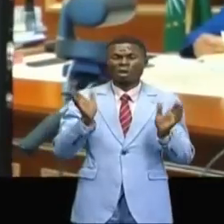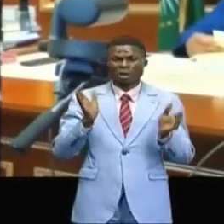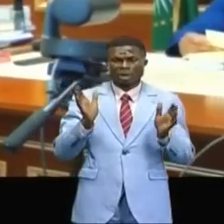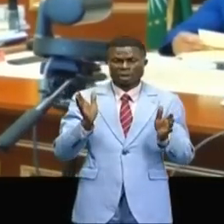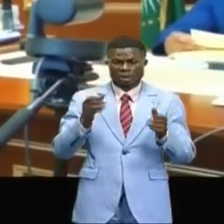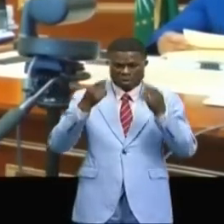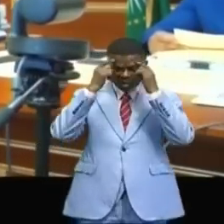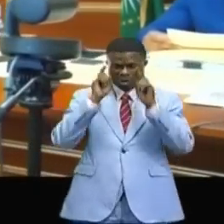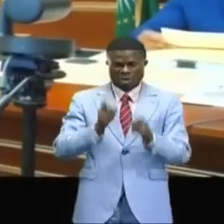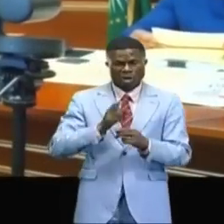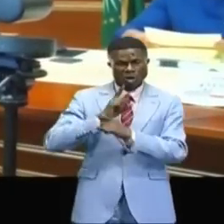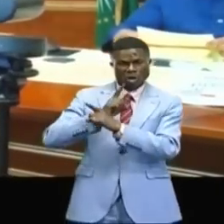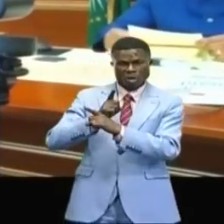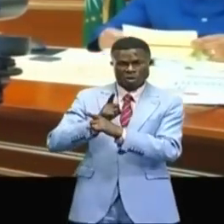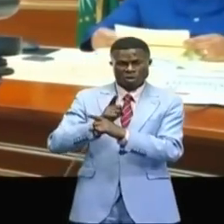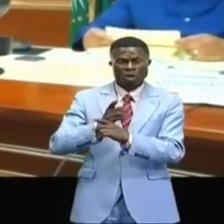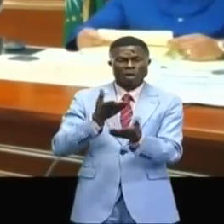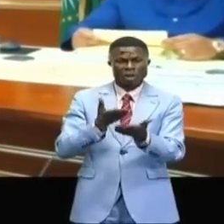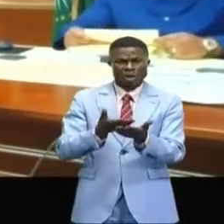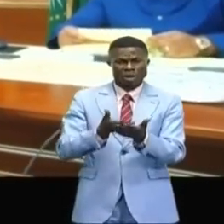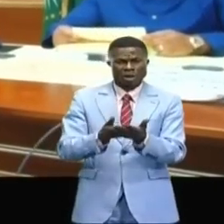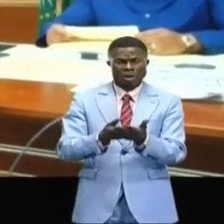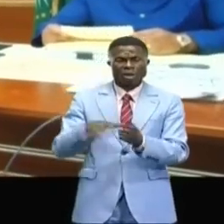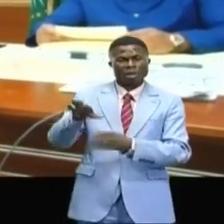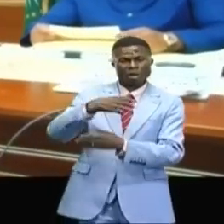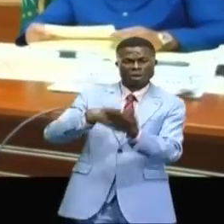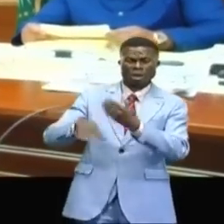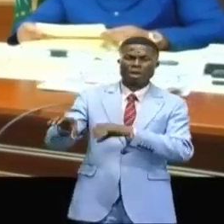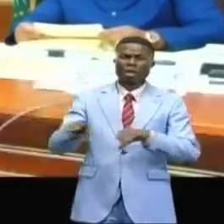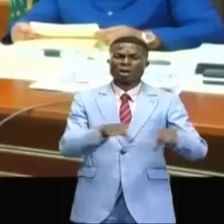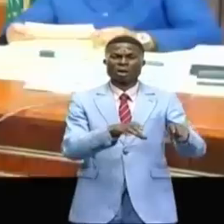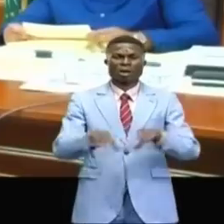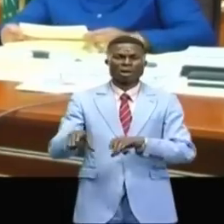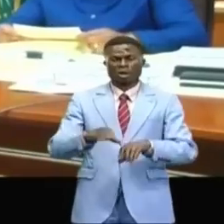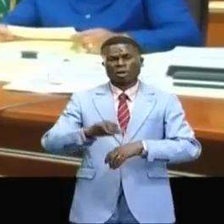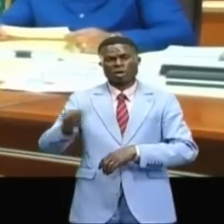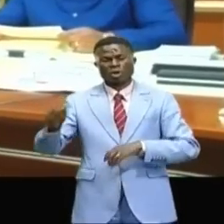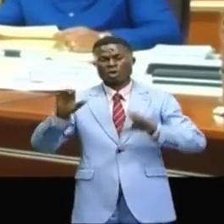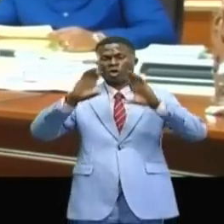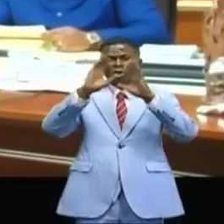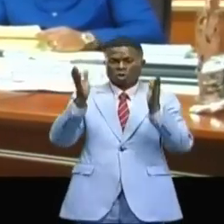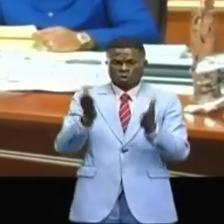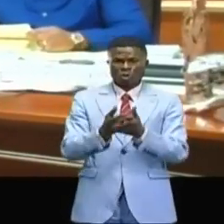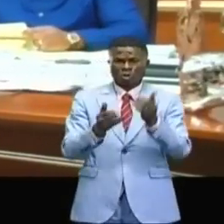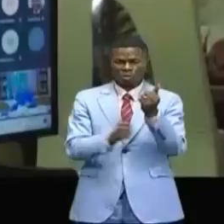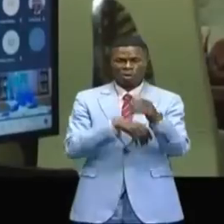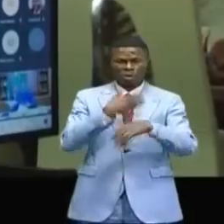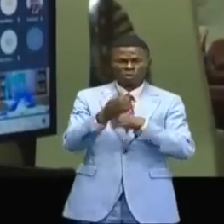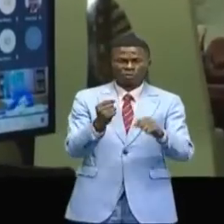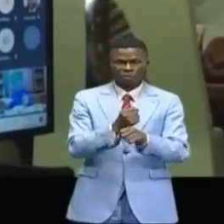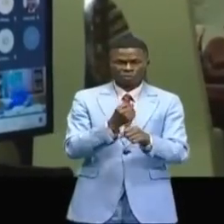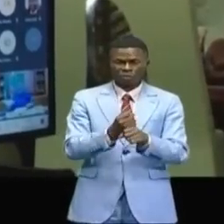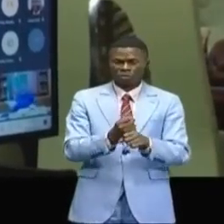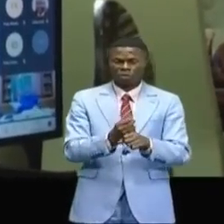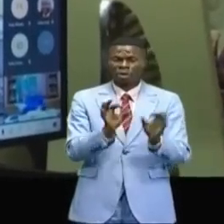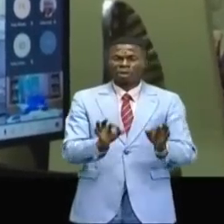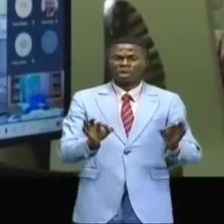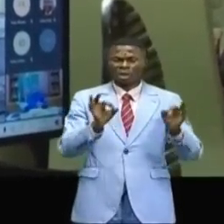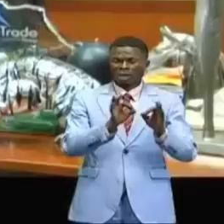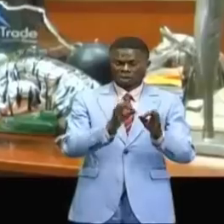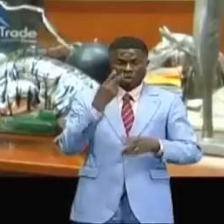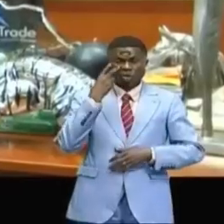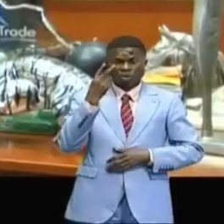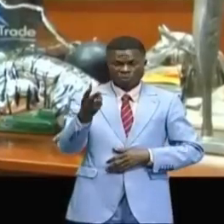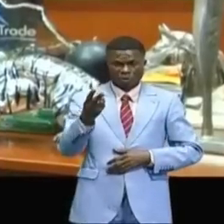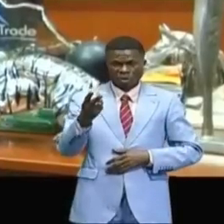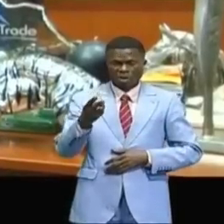mesures conservatoires ont été prises, perturbant les activités de certaines communautés entrepreneurs dont l'impact se fait ressentir de